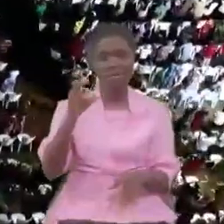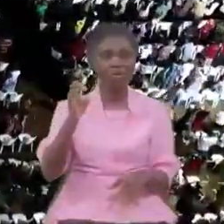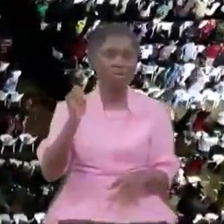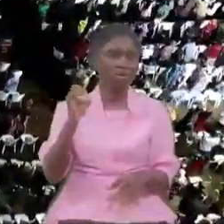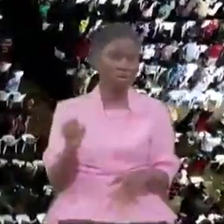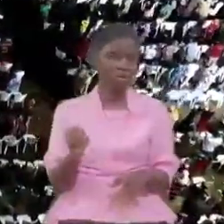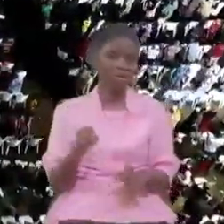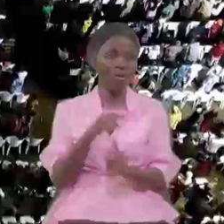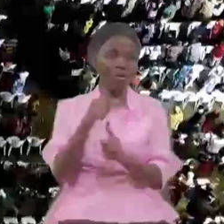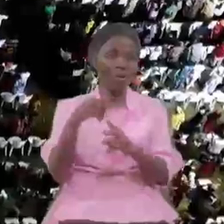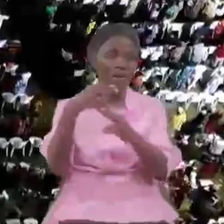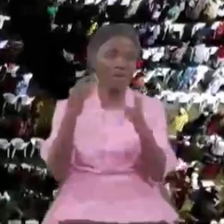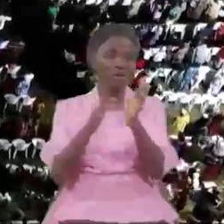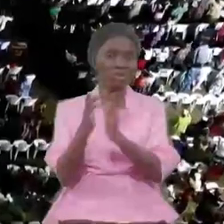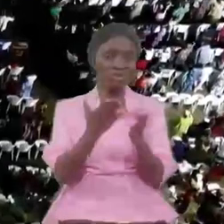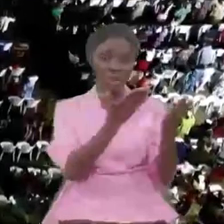va avec votre miracle,